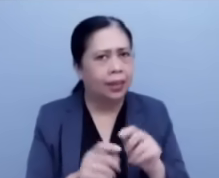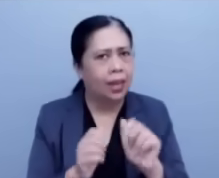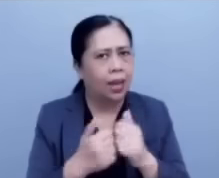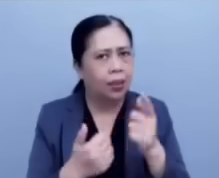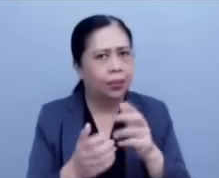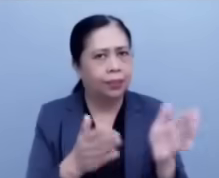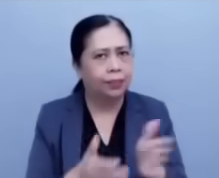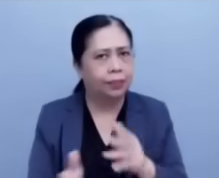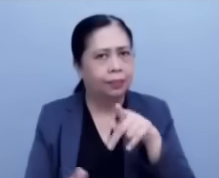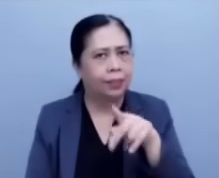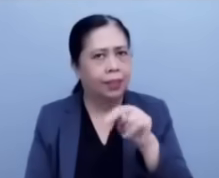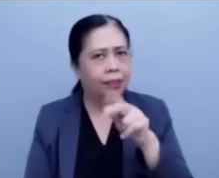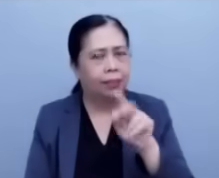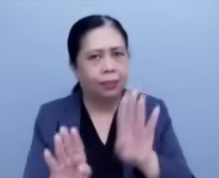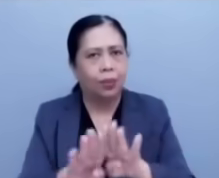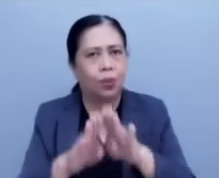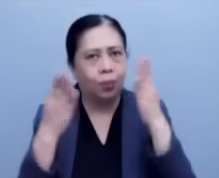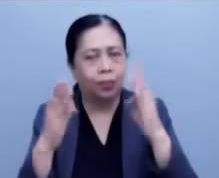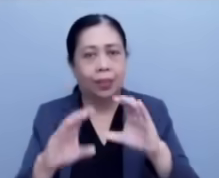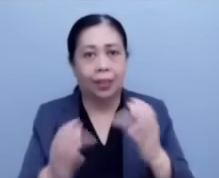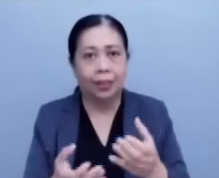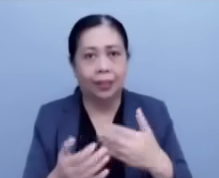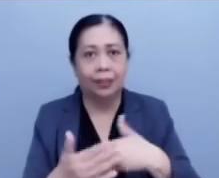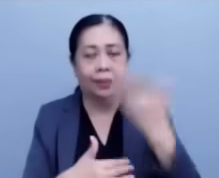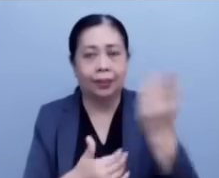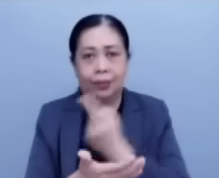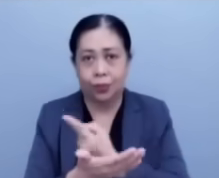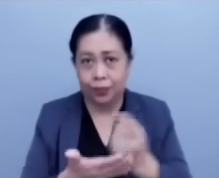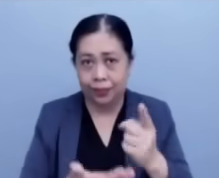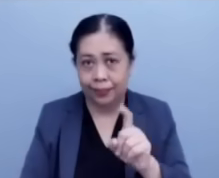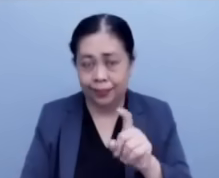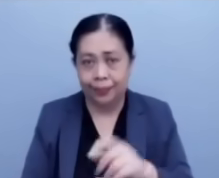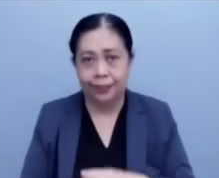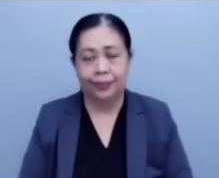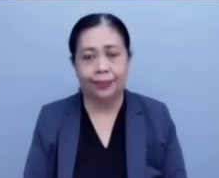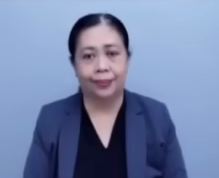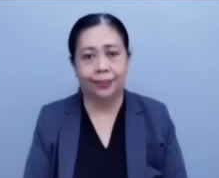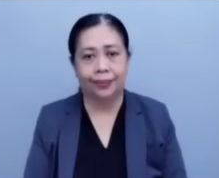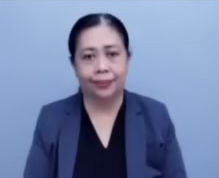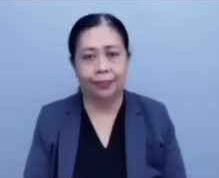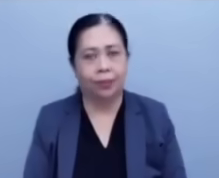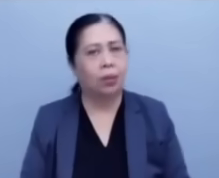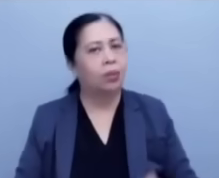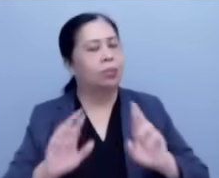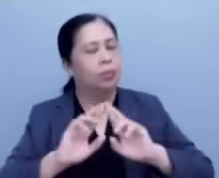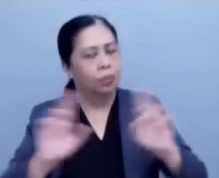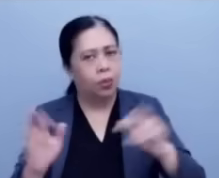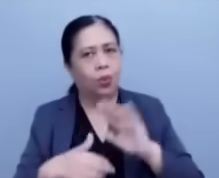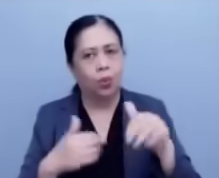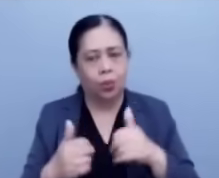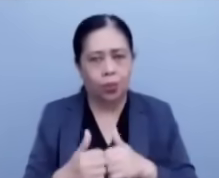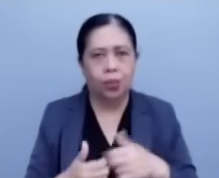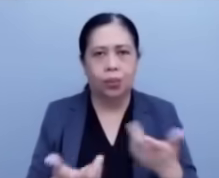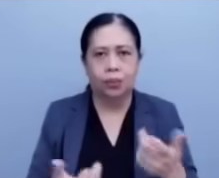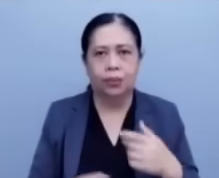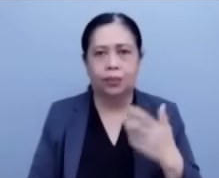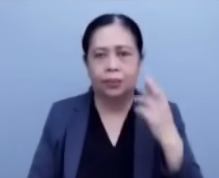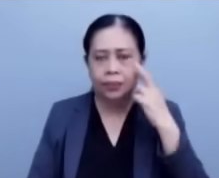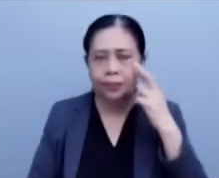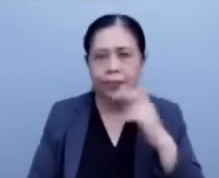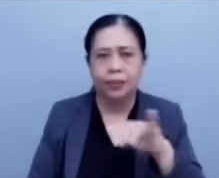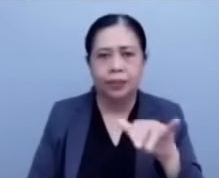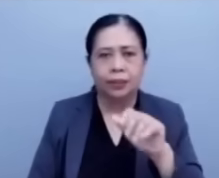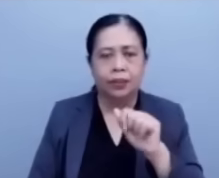sa pagbubukas naman po ng klase sa susunod na linggo? All systems go na po tayo, Sir Rafi, sa ating paghahanda. Bagamat sa